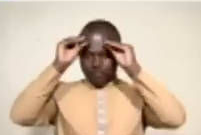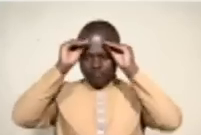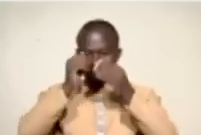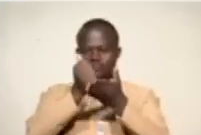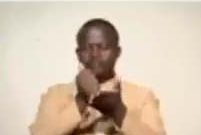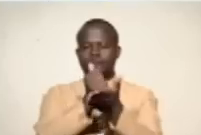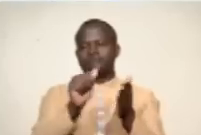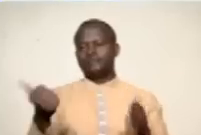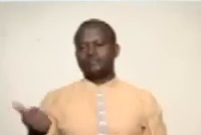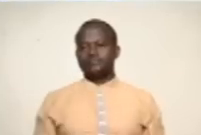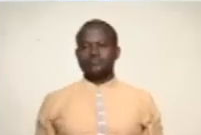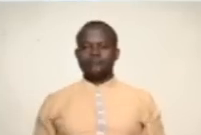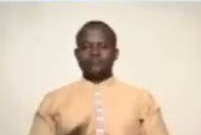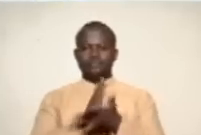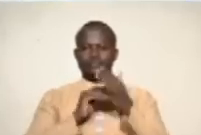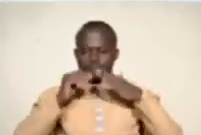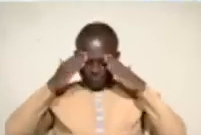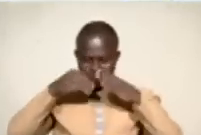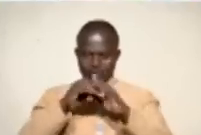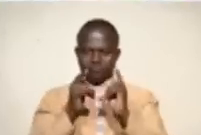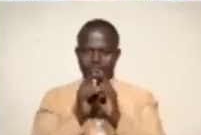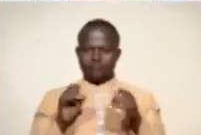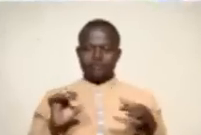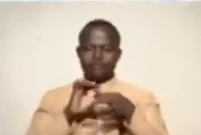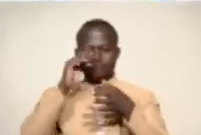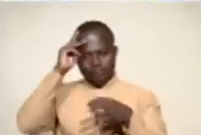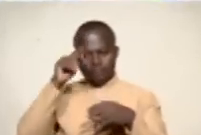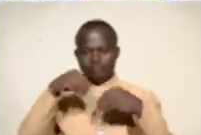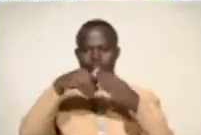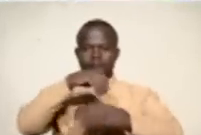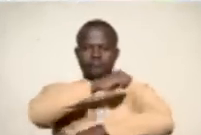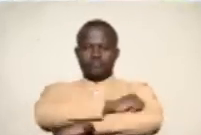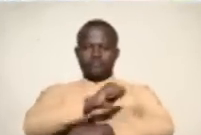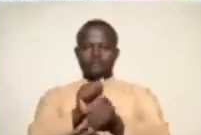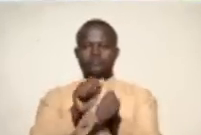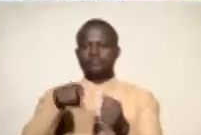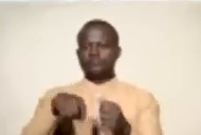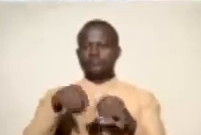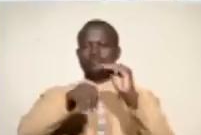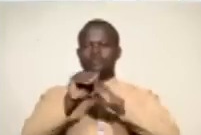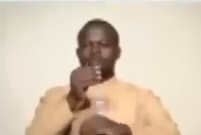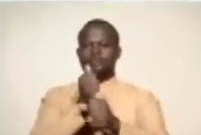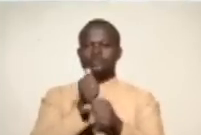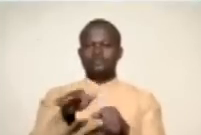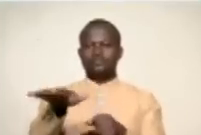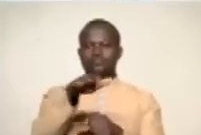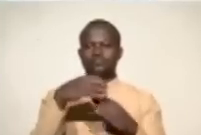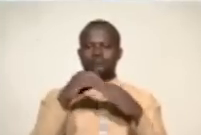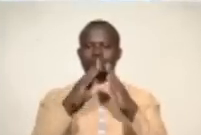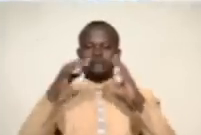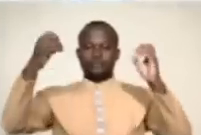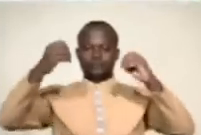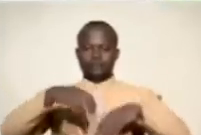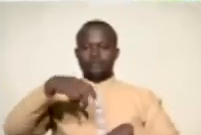bikagutunga bigatunga n'abandi. Bimwe mu byagarutswe muri inama harimo no guhuza ubumenyi butangwa mu mashuri n'ibikenewe ku isoko ry'umurimo. Umuyobozi w'umujyi wa